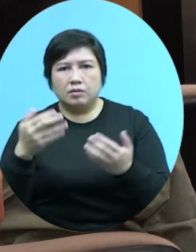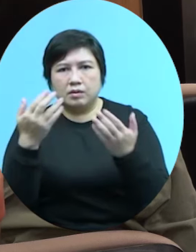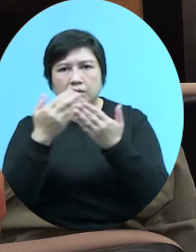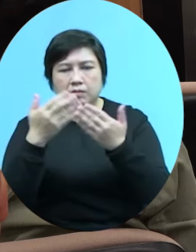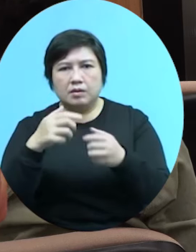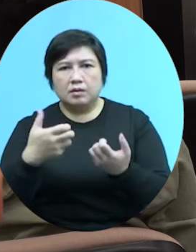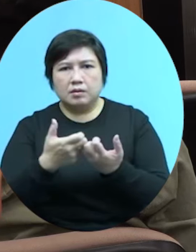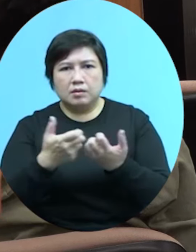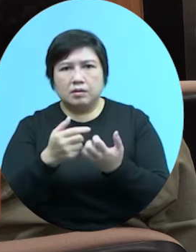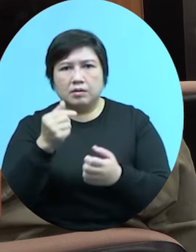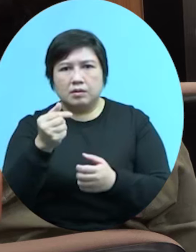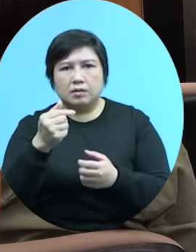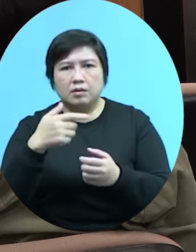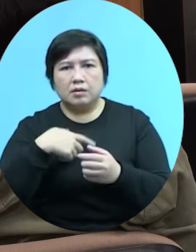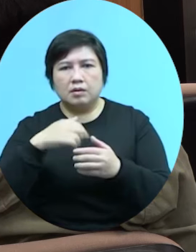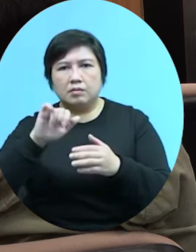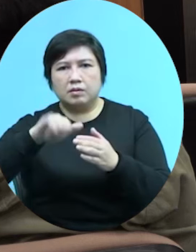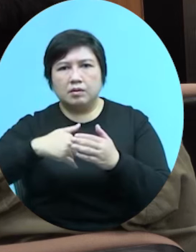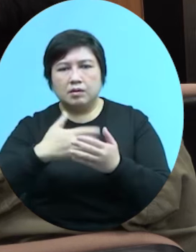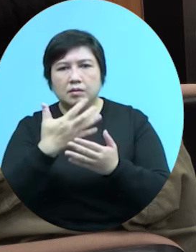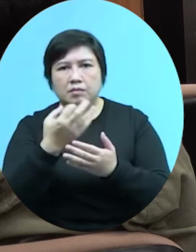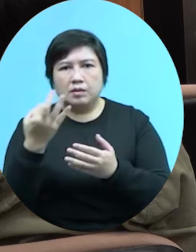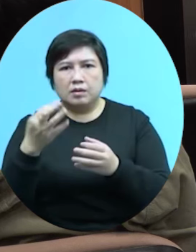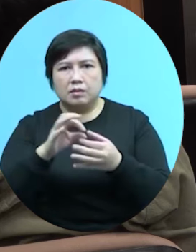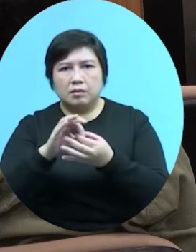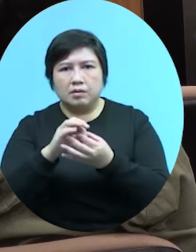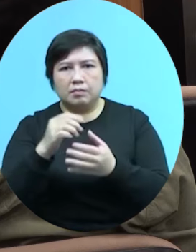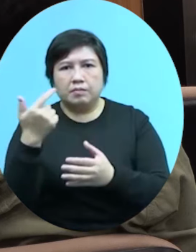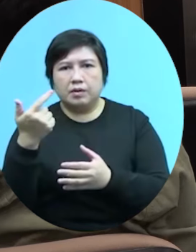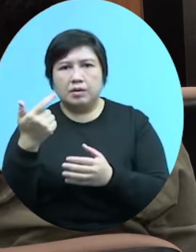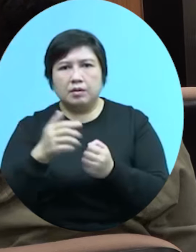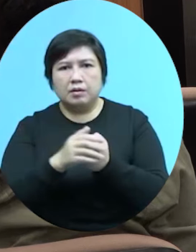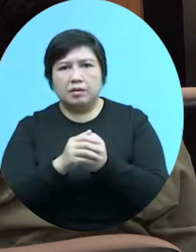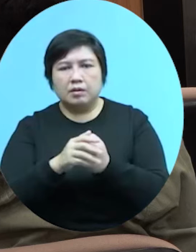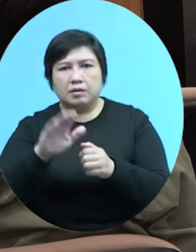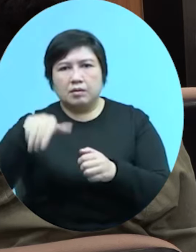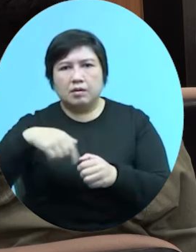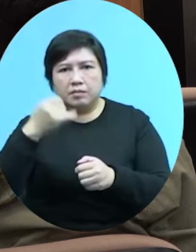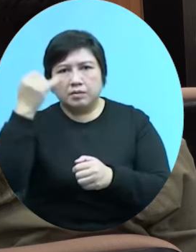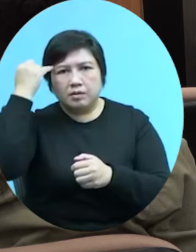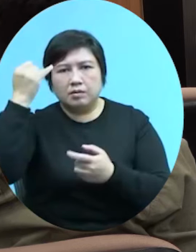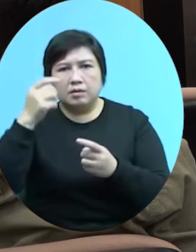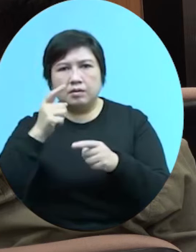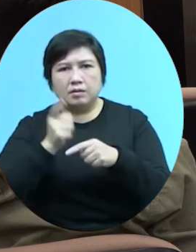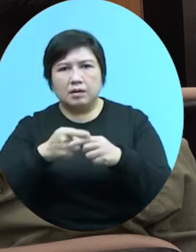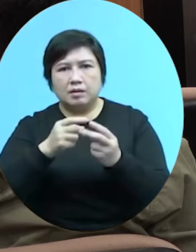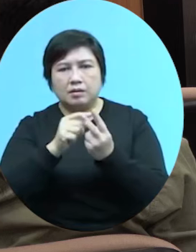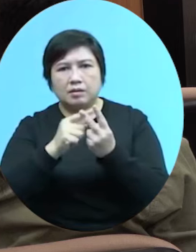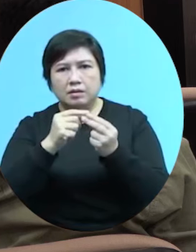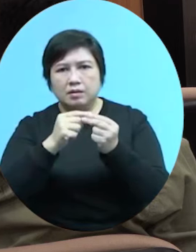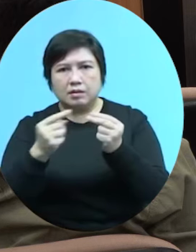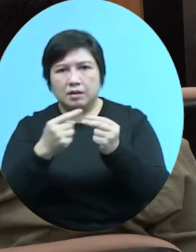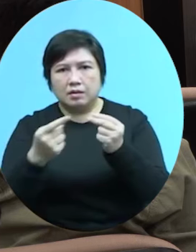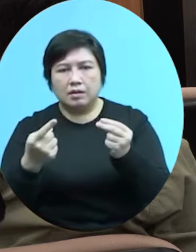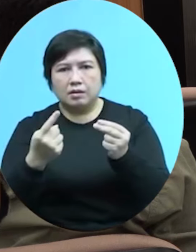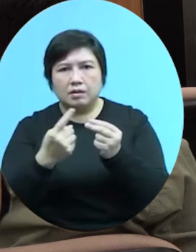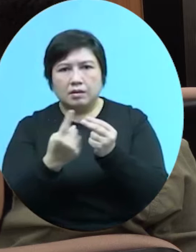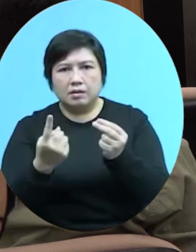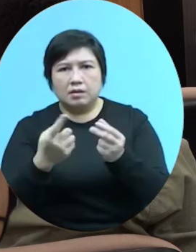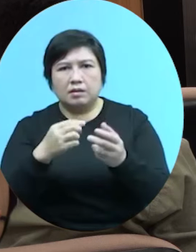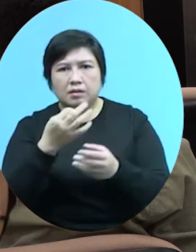字是10宗輸入53宗相關和8宗源頭不明其實是否應該71宗不是73宗